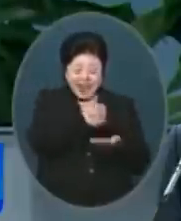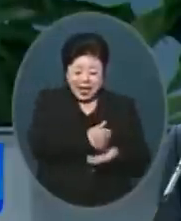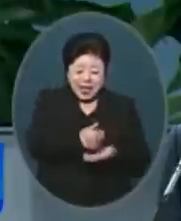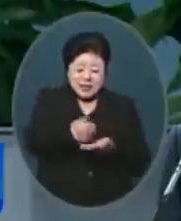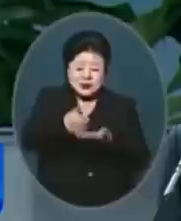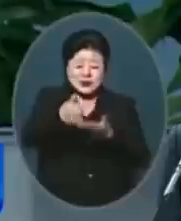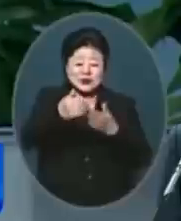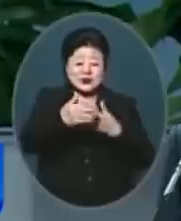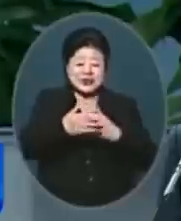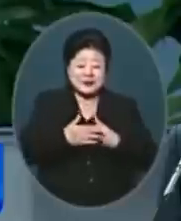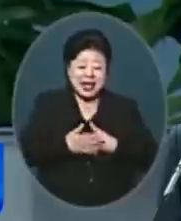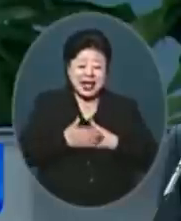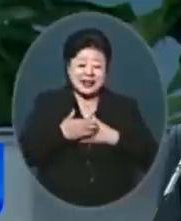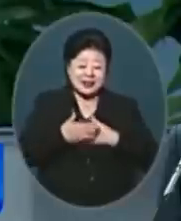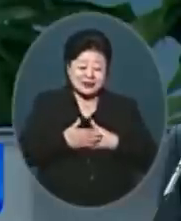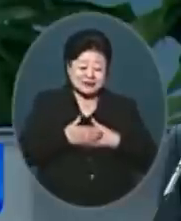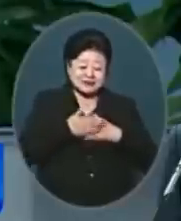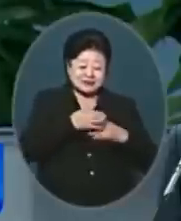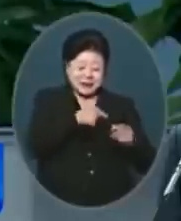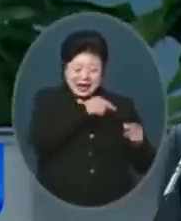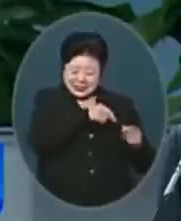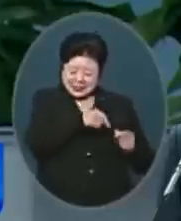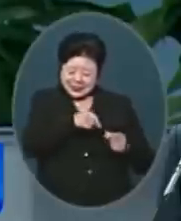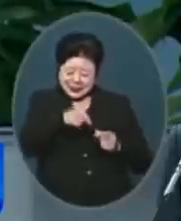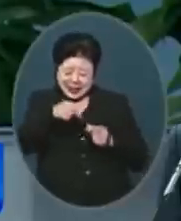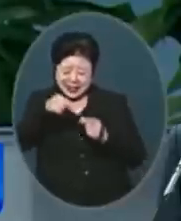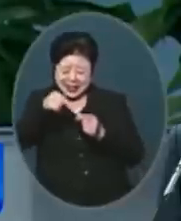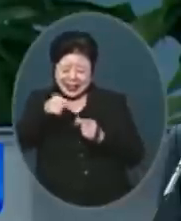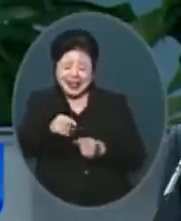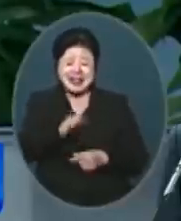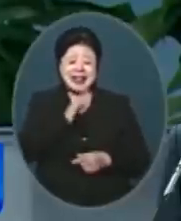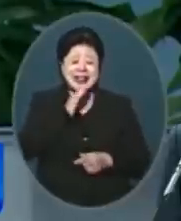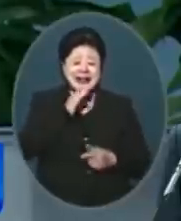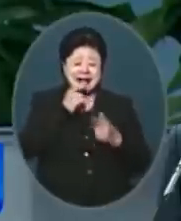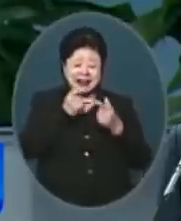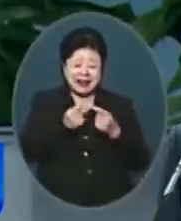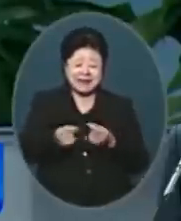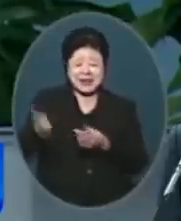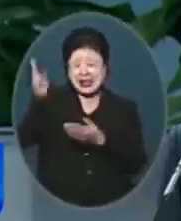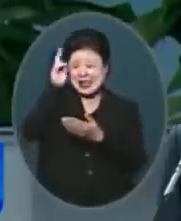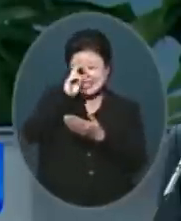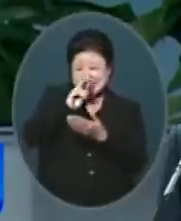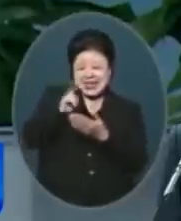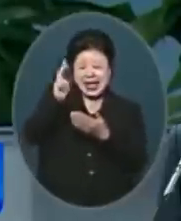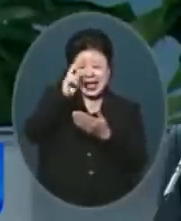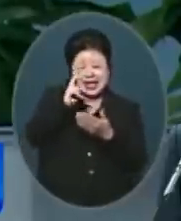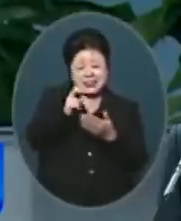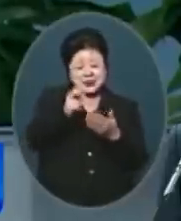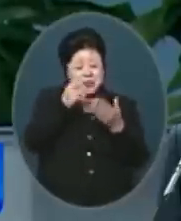찬송하세 주님 나를 구하셨네